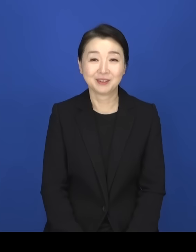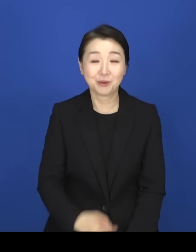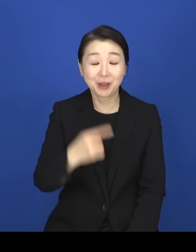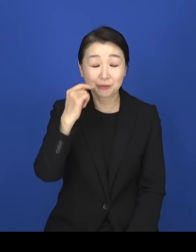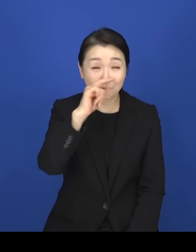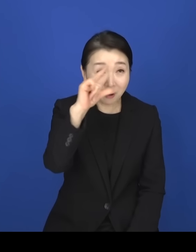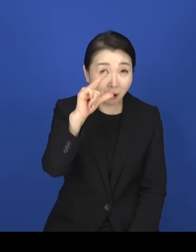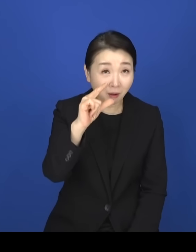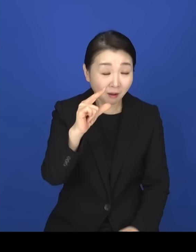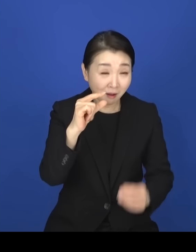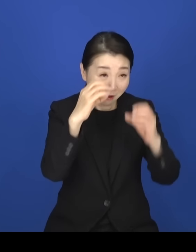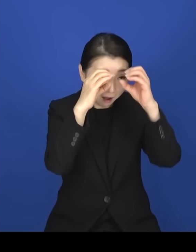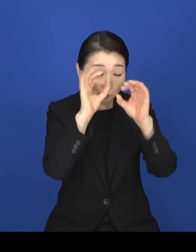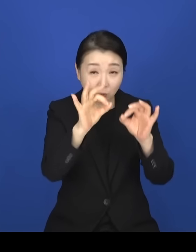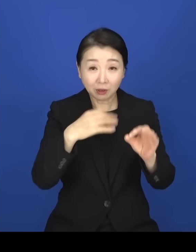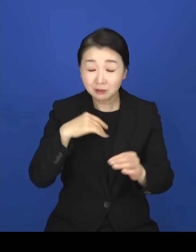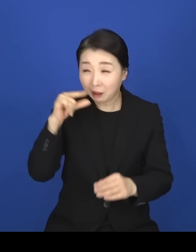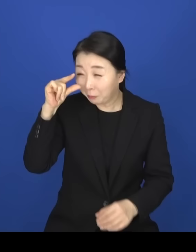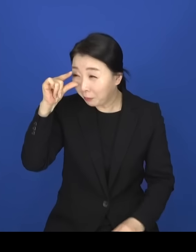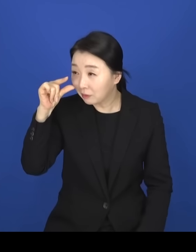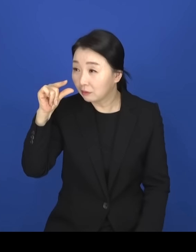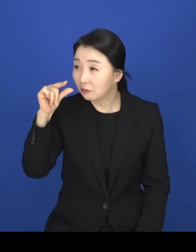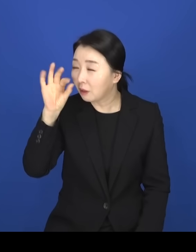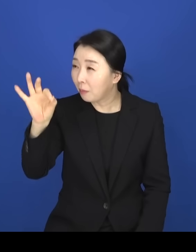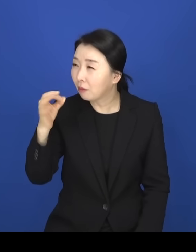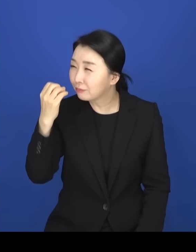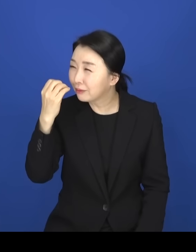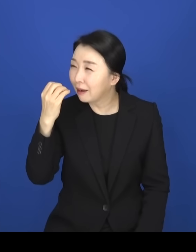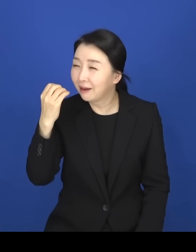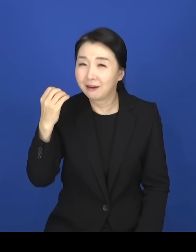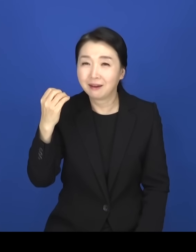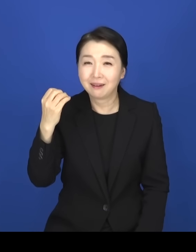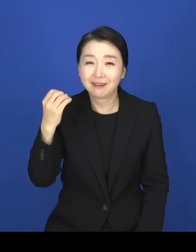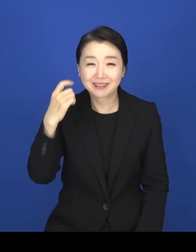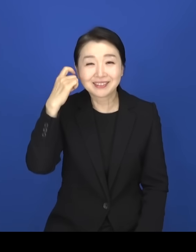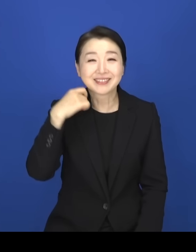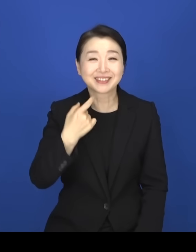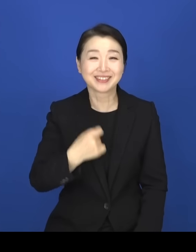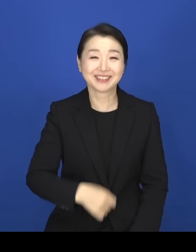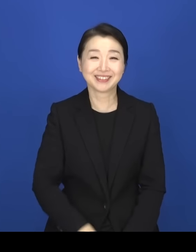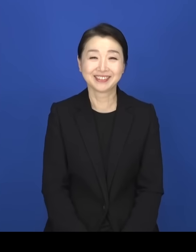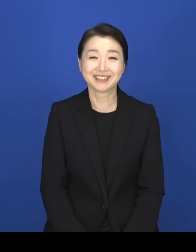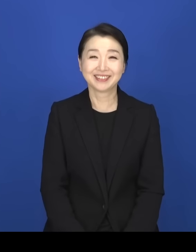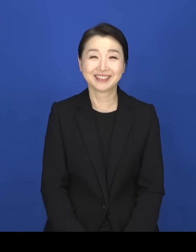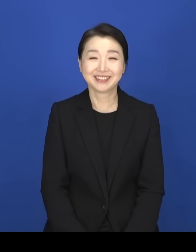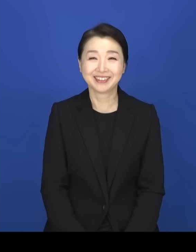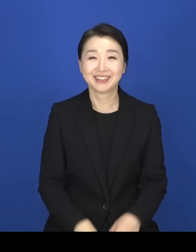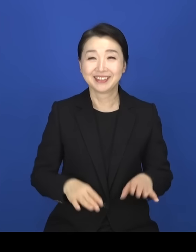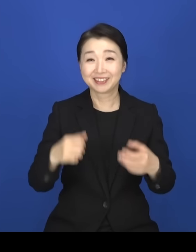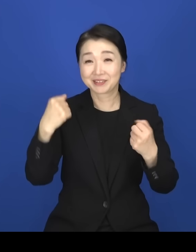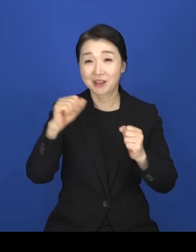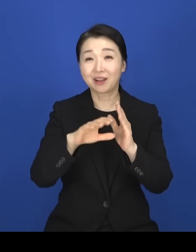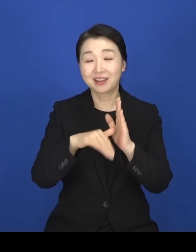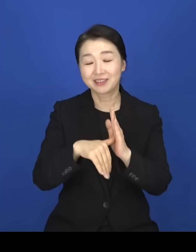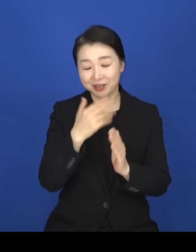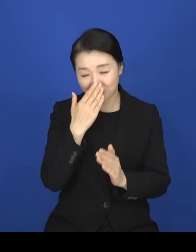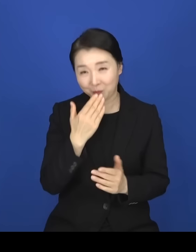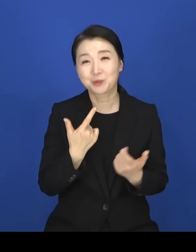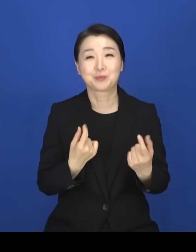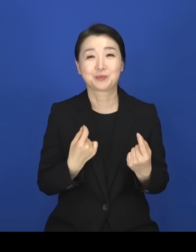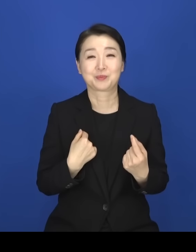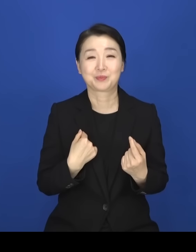보다가 봤는데 이게 눈이야? 왜 이렇게 내 눈 보고 그럴 때가 있더라고. 그런 기분인 거잖아요. 그죠? 저 특히 지금은 이제 연기하면서 많이 겸손해졌죠.